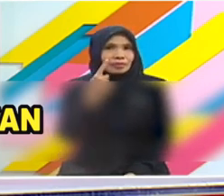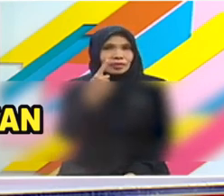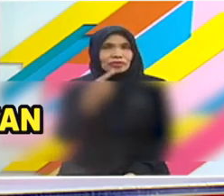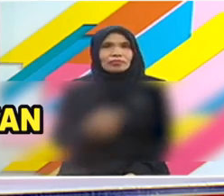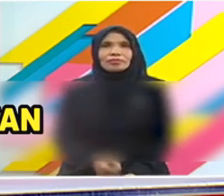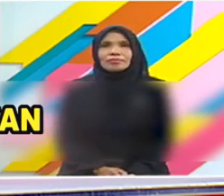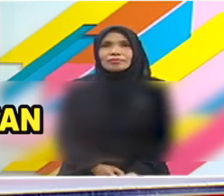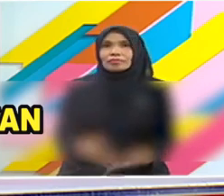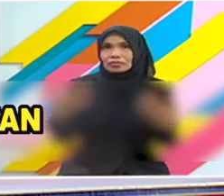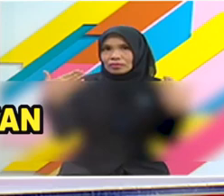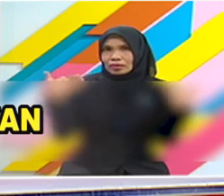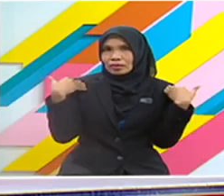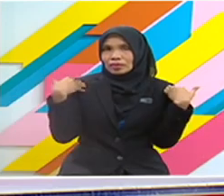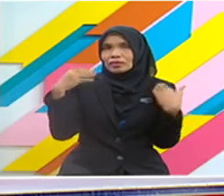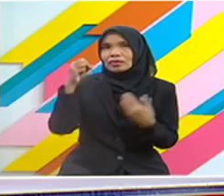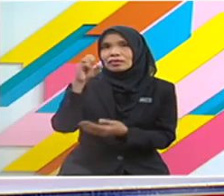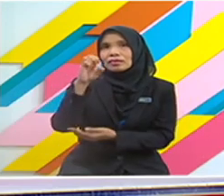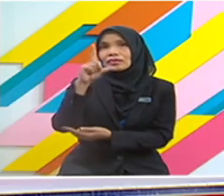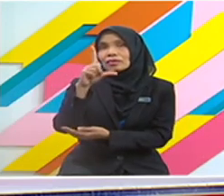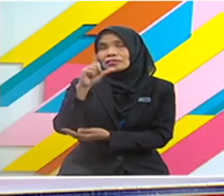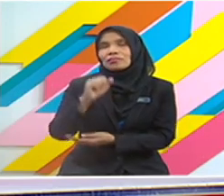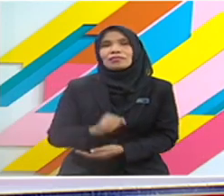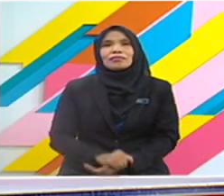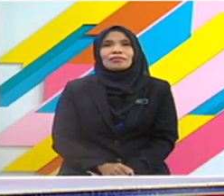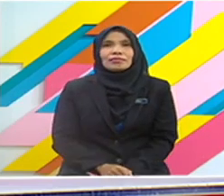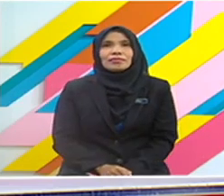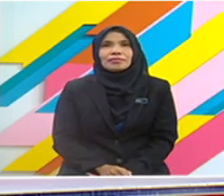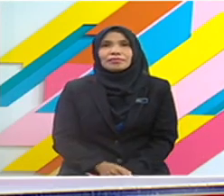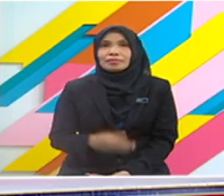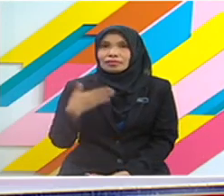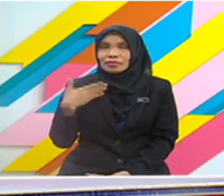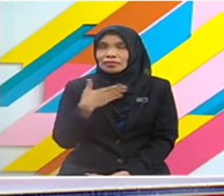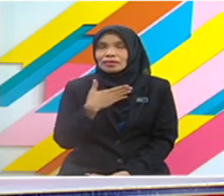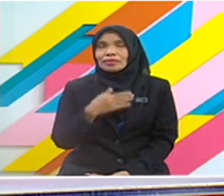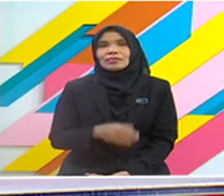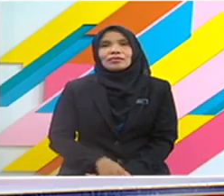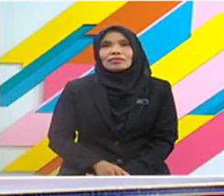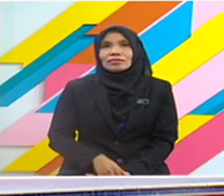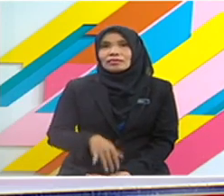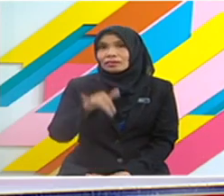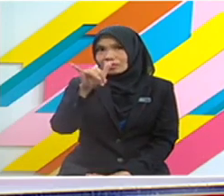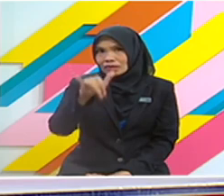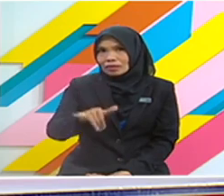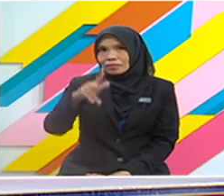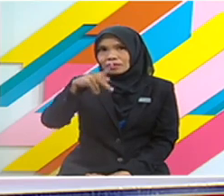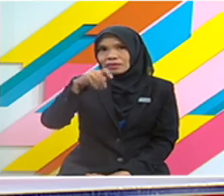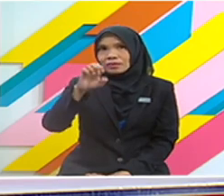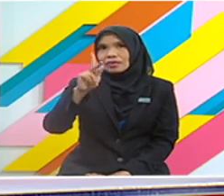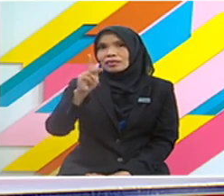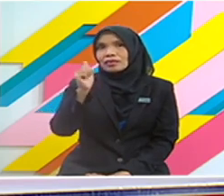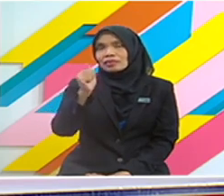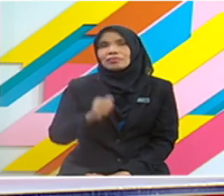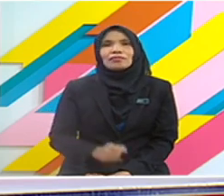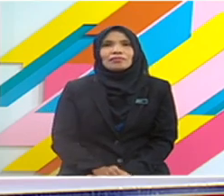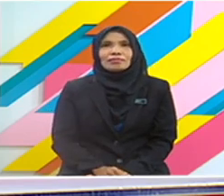yang sangat sensitif terhadap bau. Okey, bila kita menghidu, Okey, dia impuls tu akan masuk ke otak